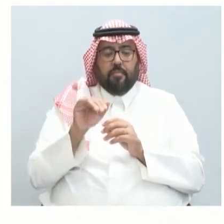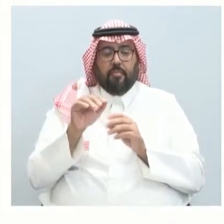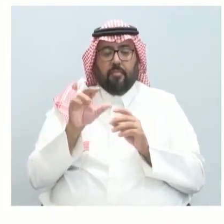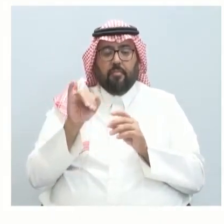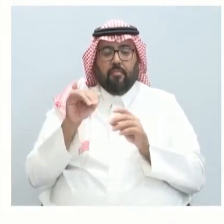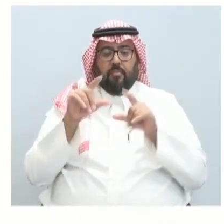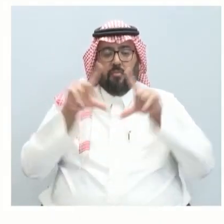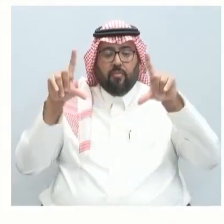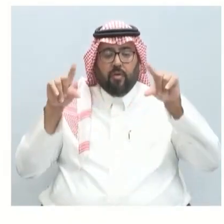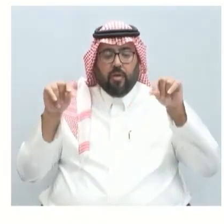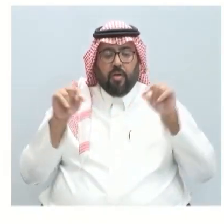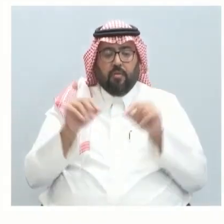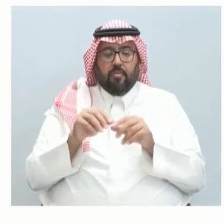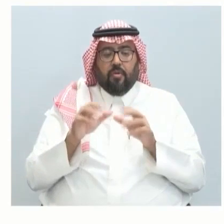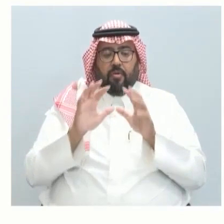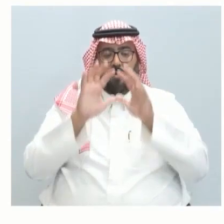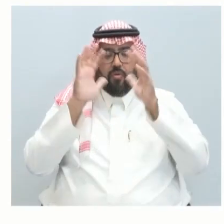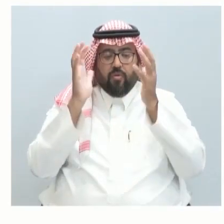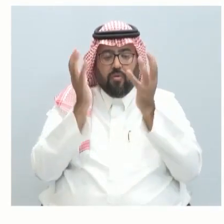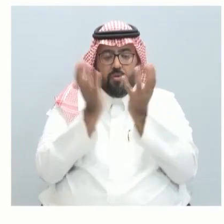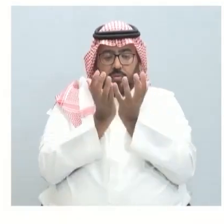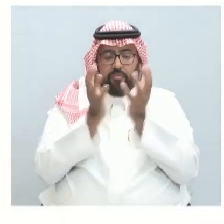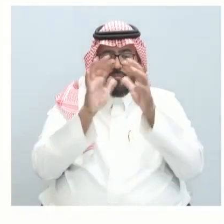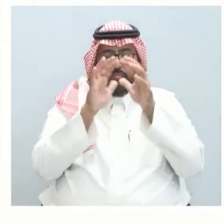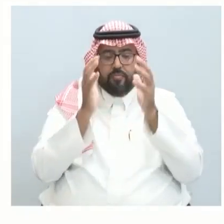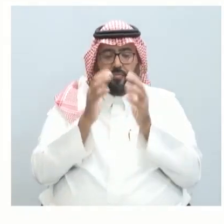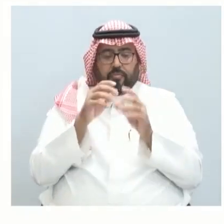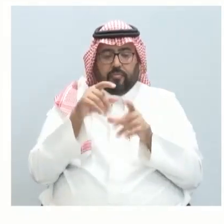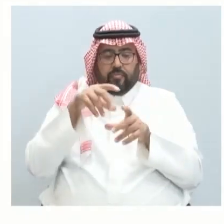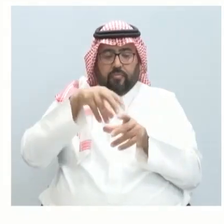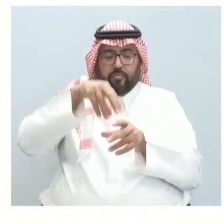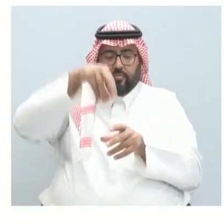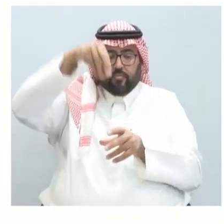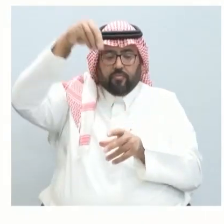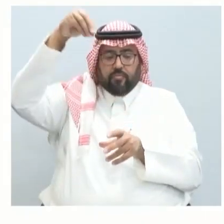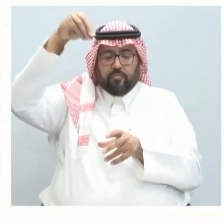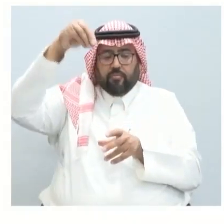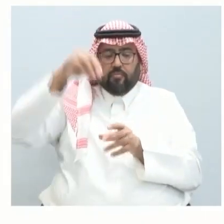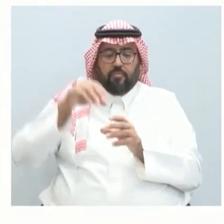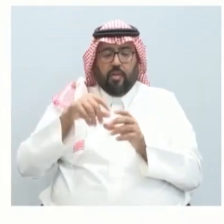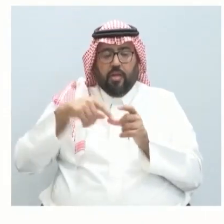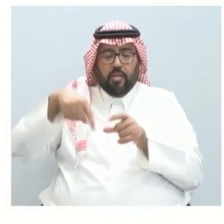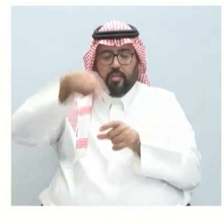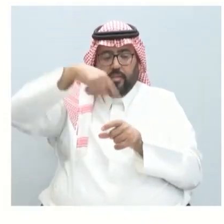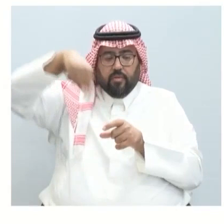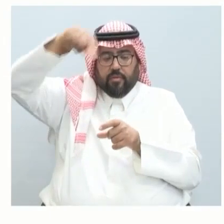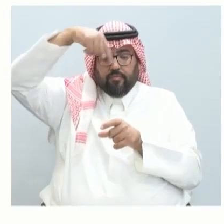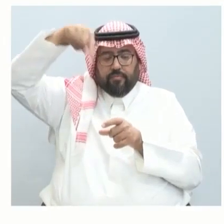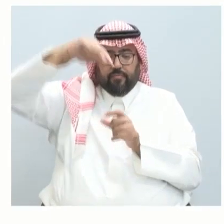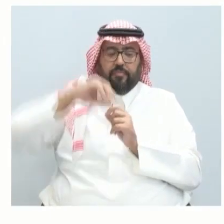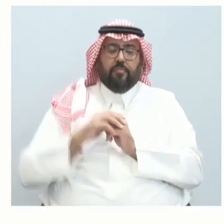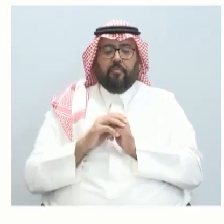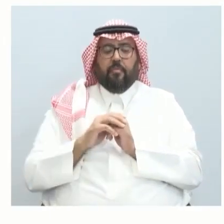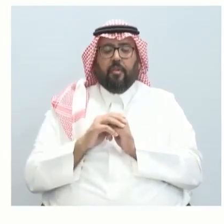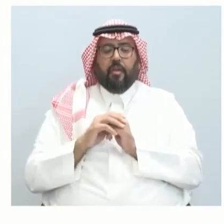مجسم مكعب كره مخروط اسطوانه اذا ابنائي